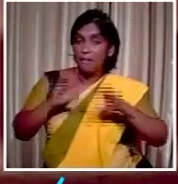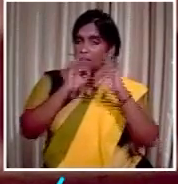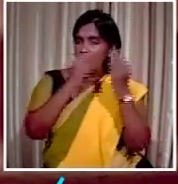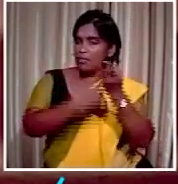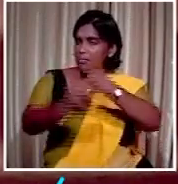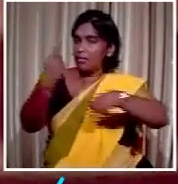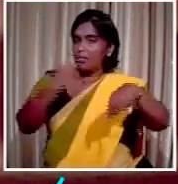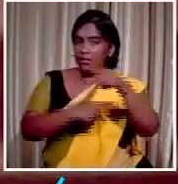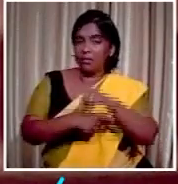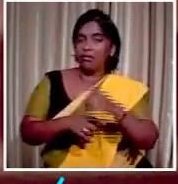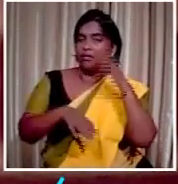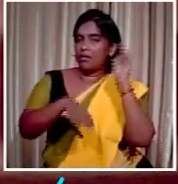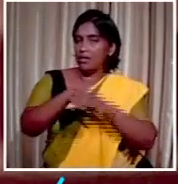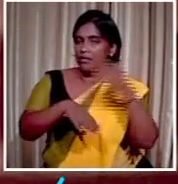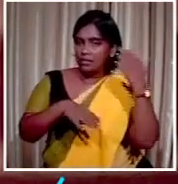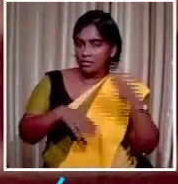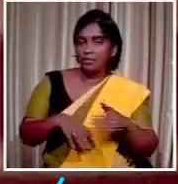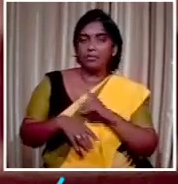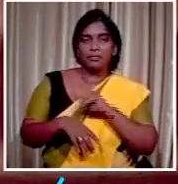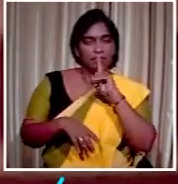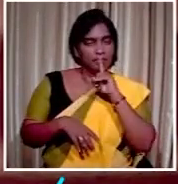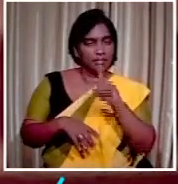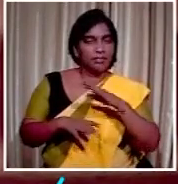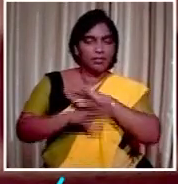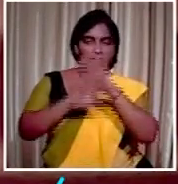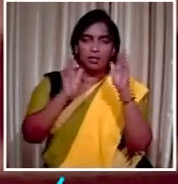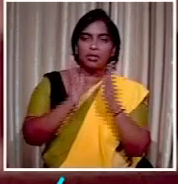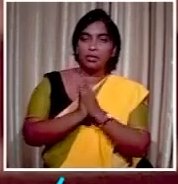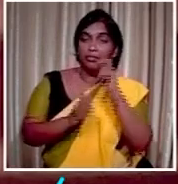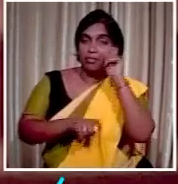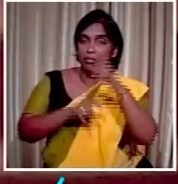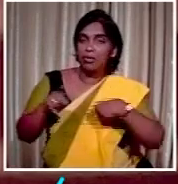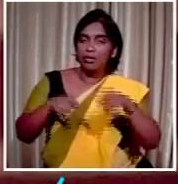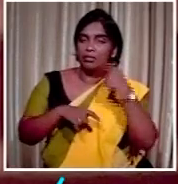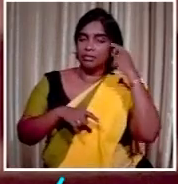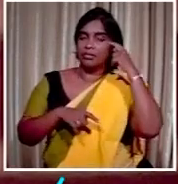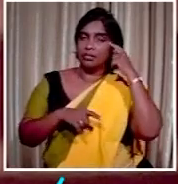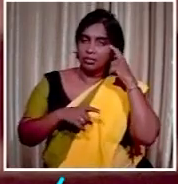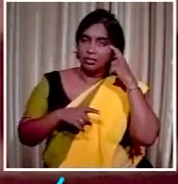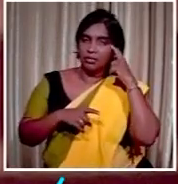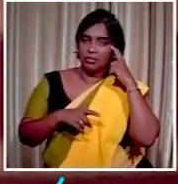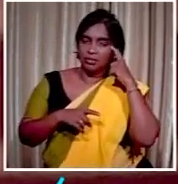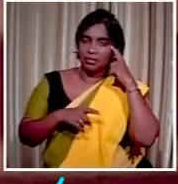පරපුරටම ඔප්පු වෙලා අවසන් කියන එක බව මතක් කරමින් සියලු ඒ වින්දිතයෝ මතක් කරමින් ඔවුන්ට